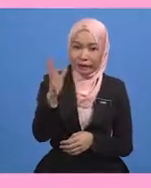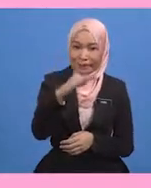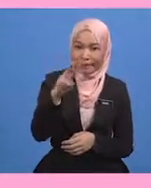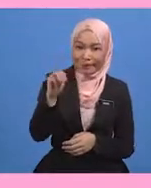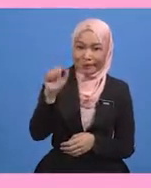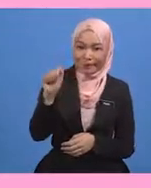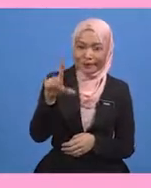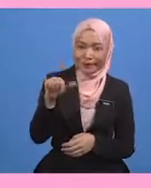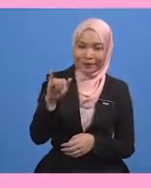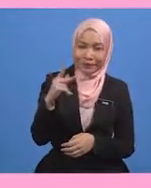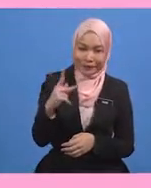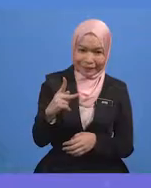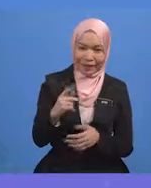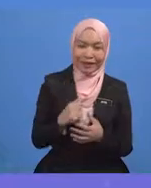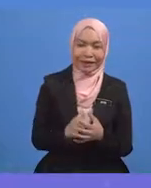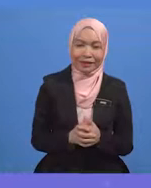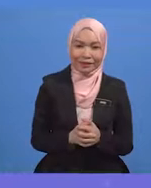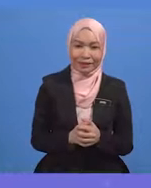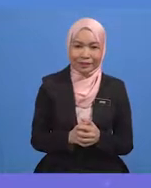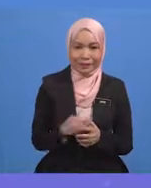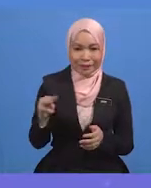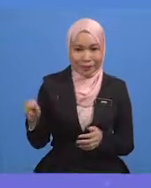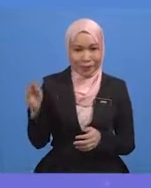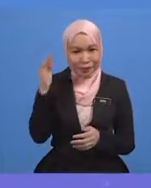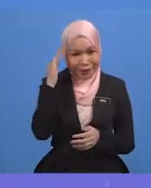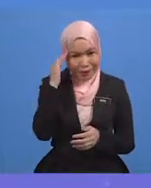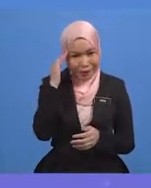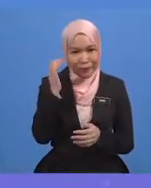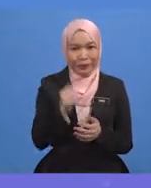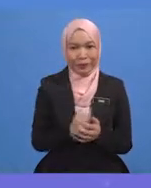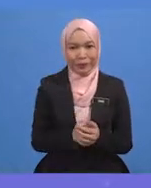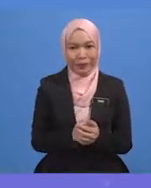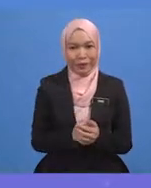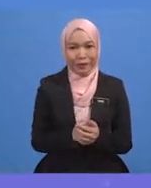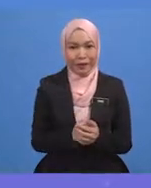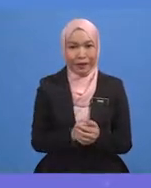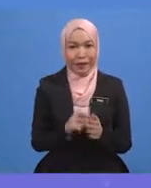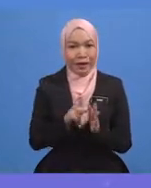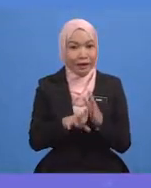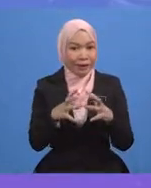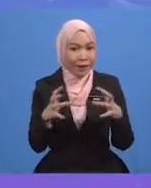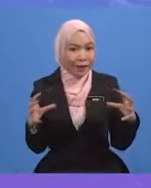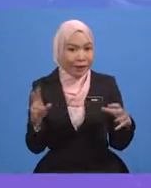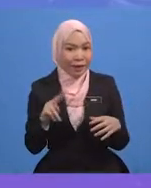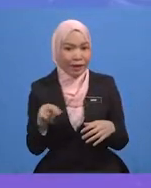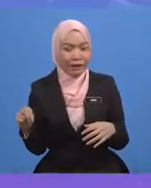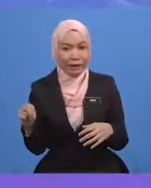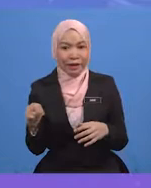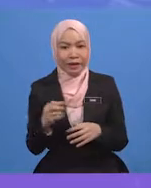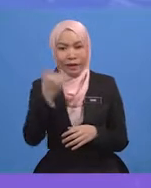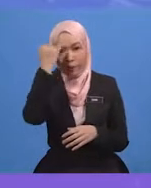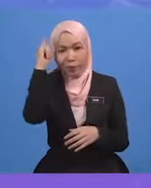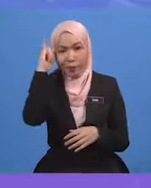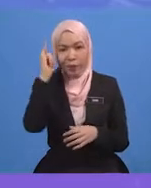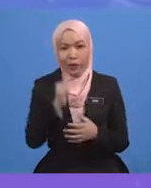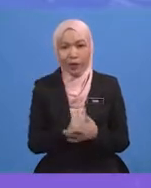Syekh Amrullah. Murid-murid tahu tak bahawa kebanyakan tokoh ulama yang kita kenal